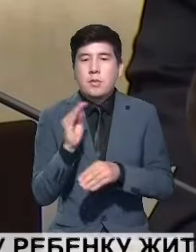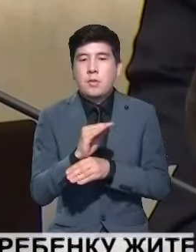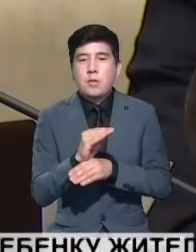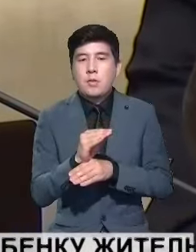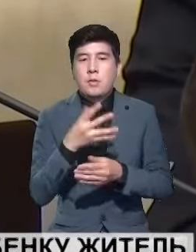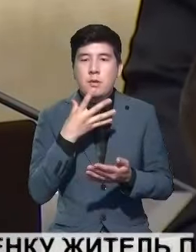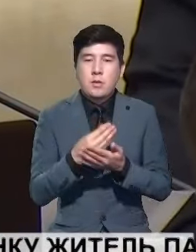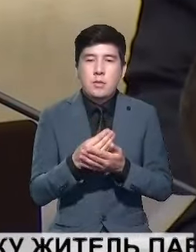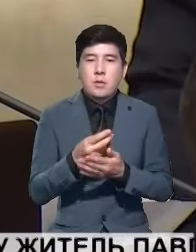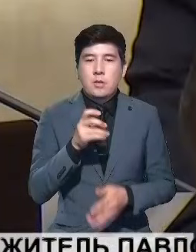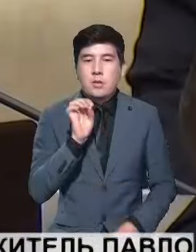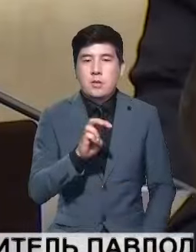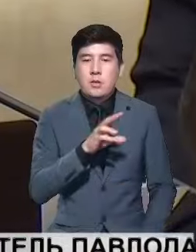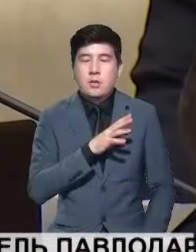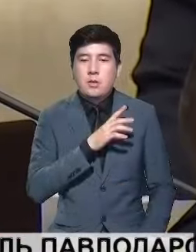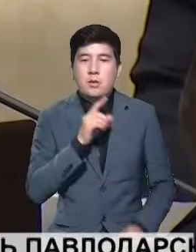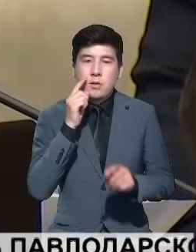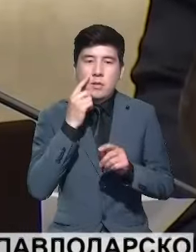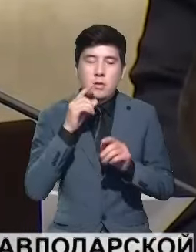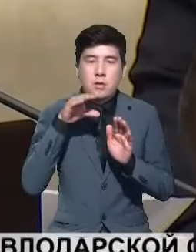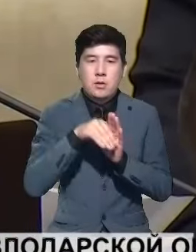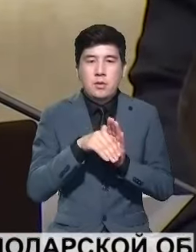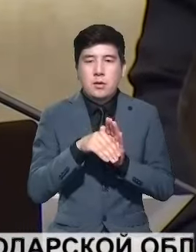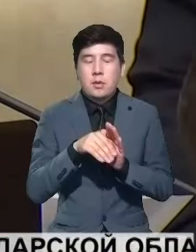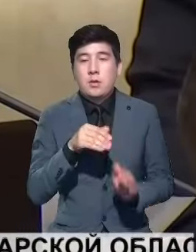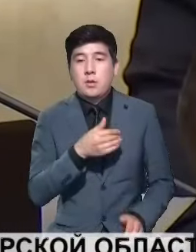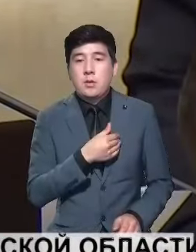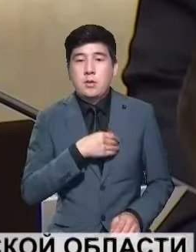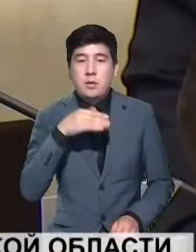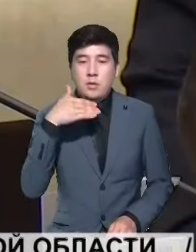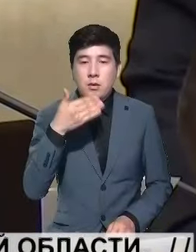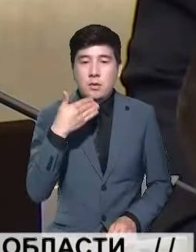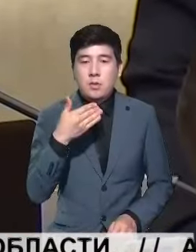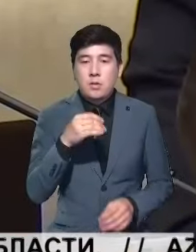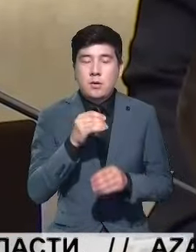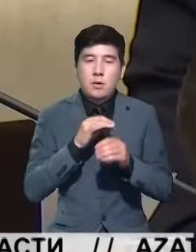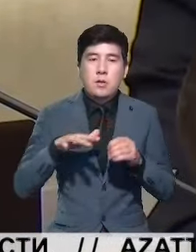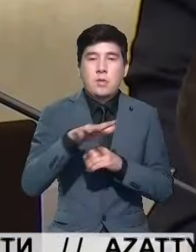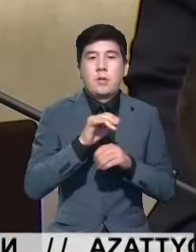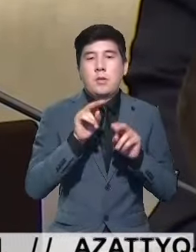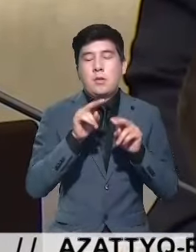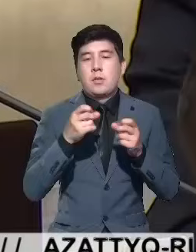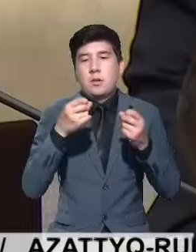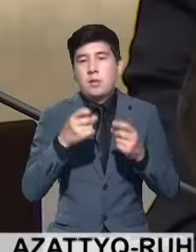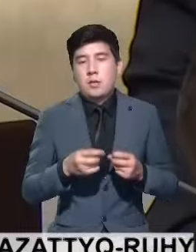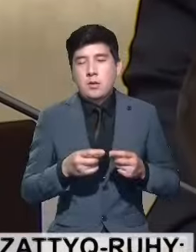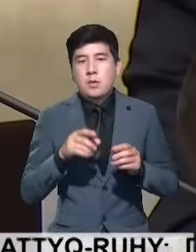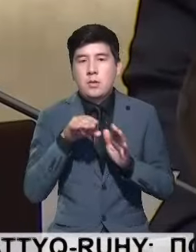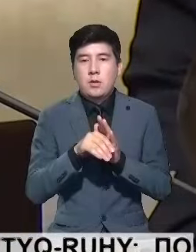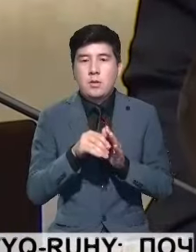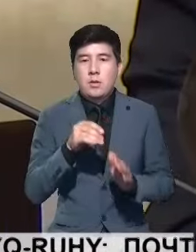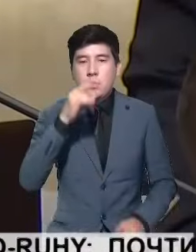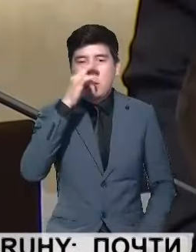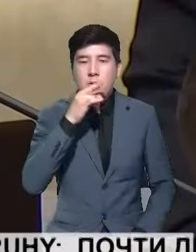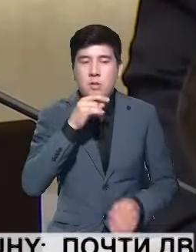мнениям, решил слезами народа. Я могу однозначно сказать, что главные лоббисты непопулярных норм в данное время находятся за пределами